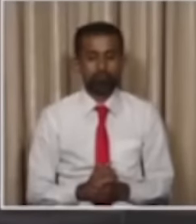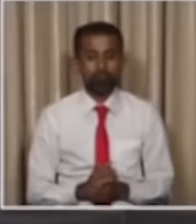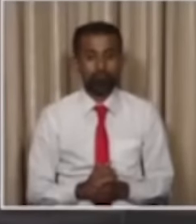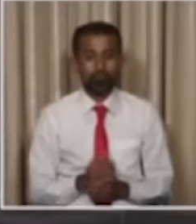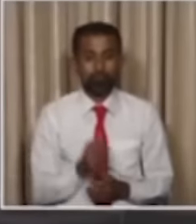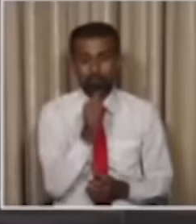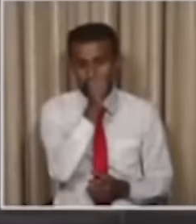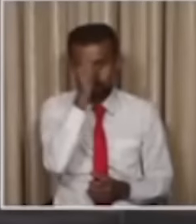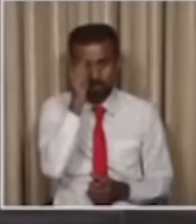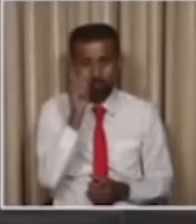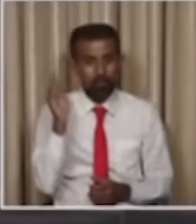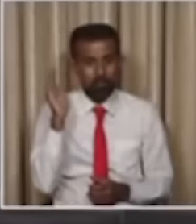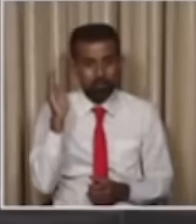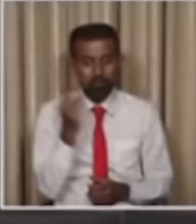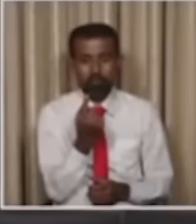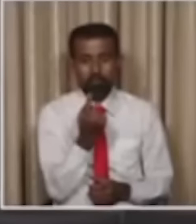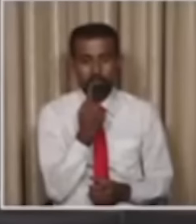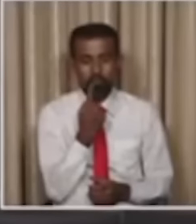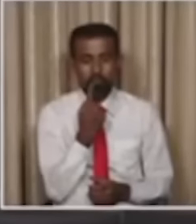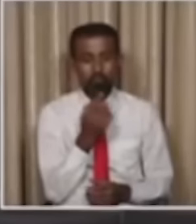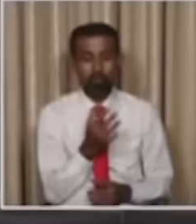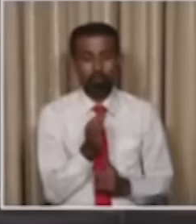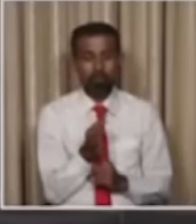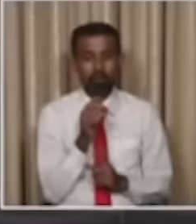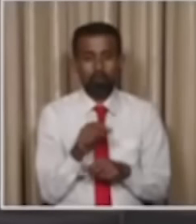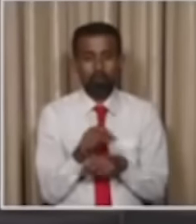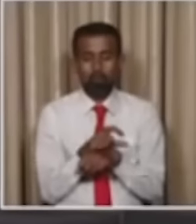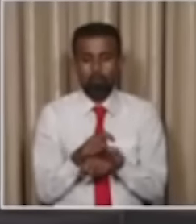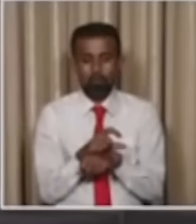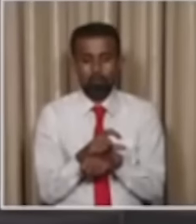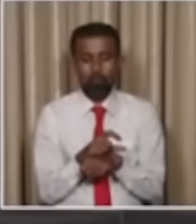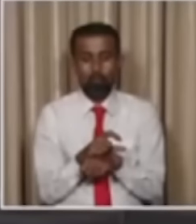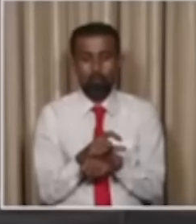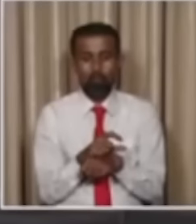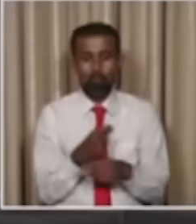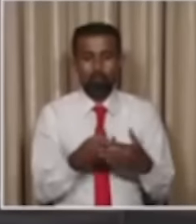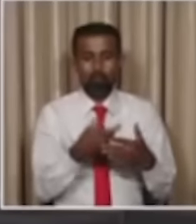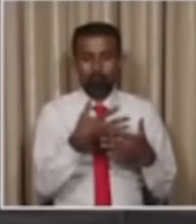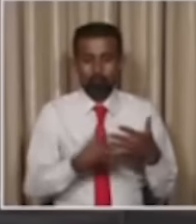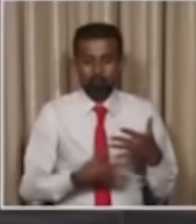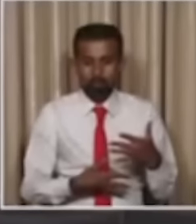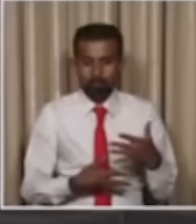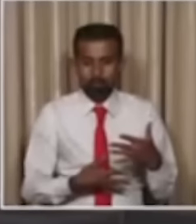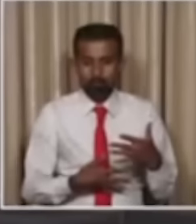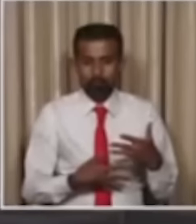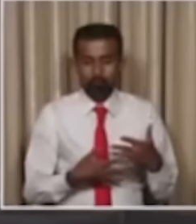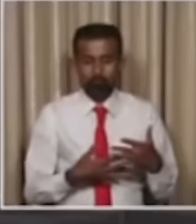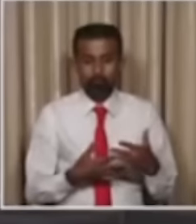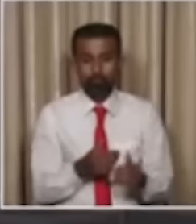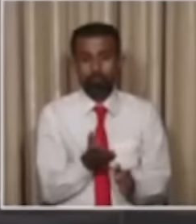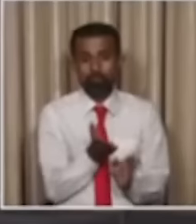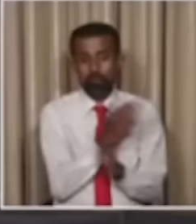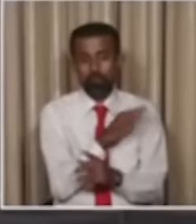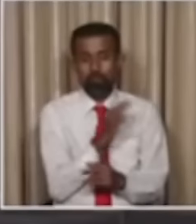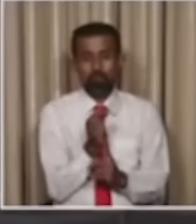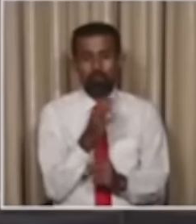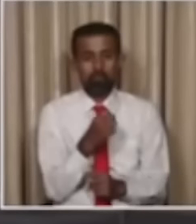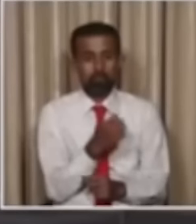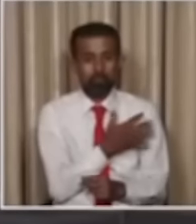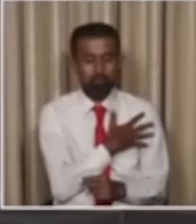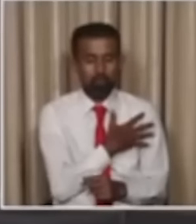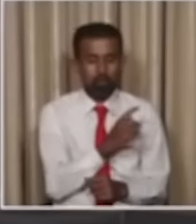උන්වහන්සේ කියනවා ජනාධිපති කොමිෂන් සභාවේ වාර්තාව හිටපු ජනාධිපති